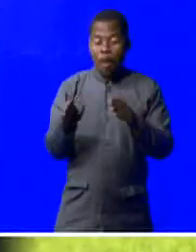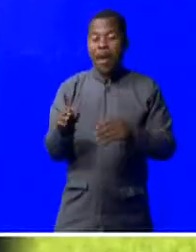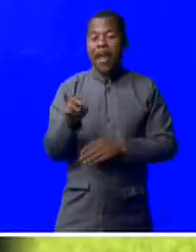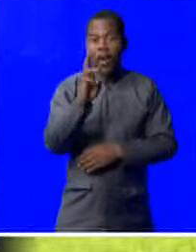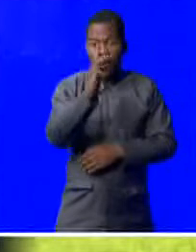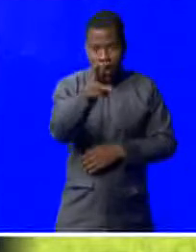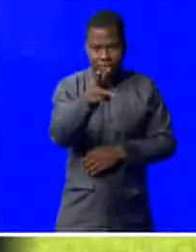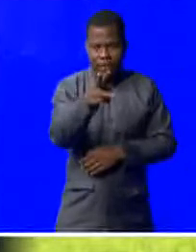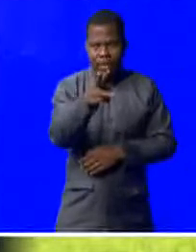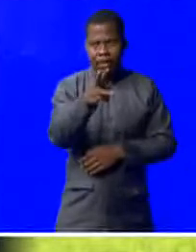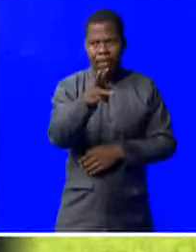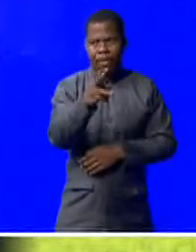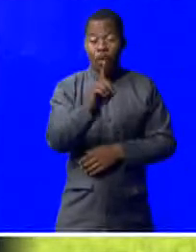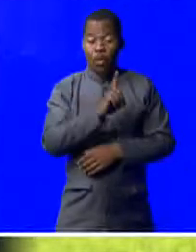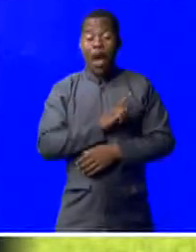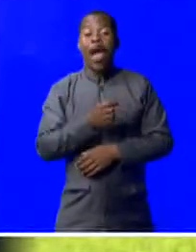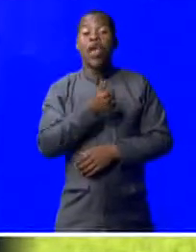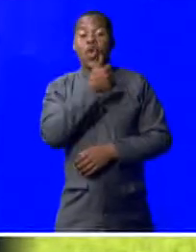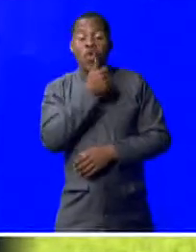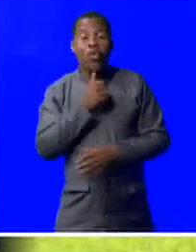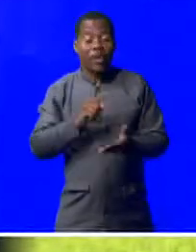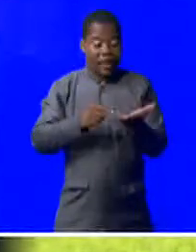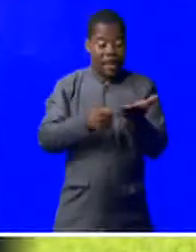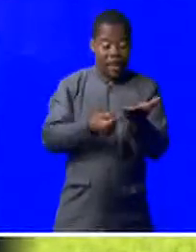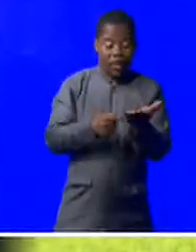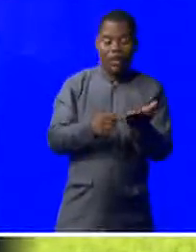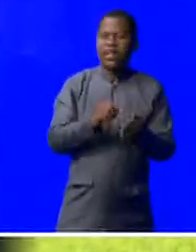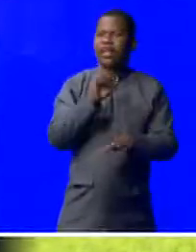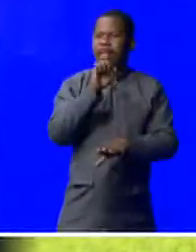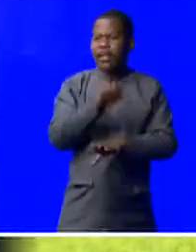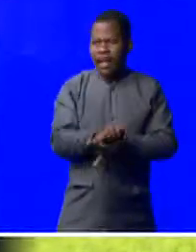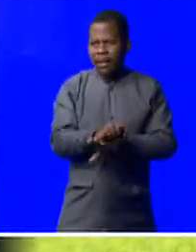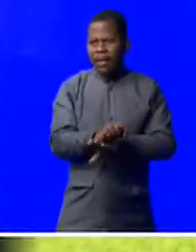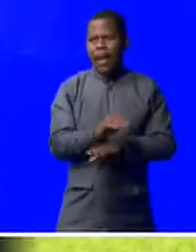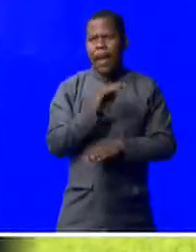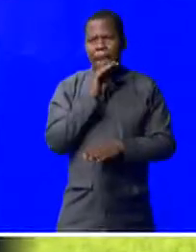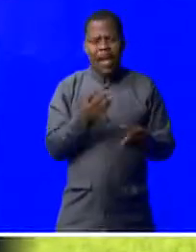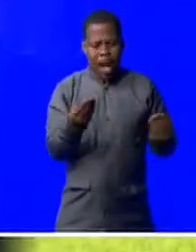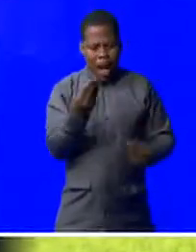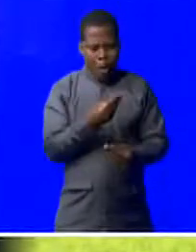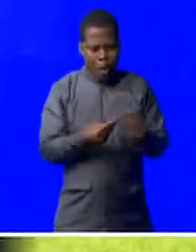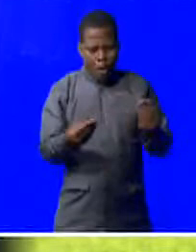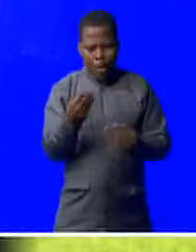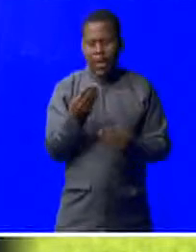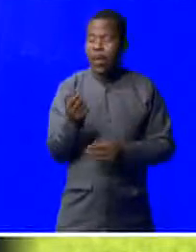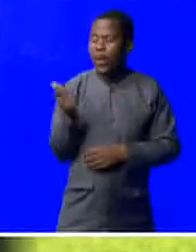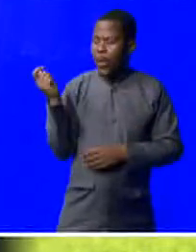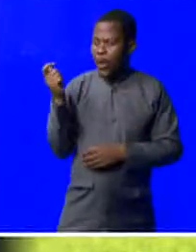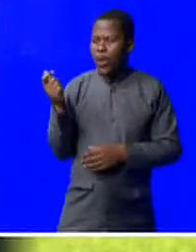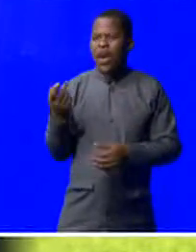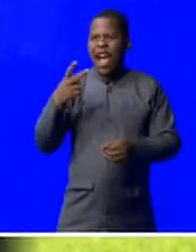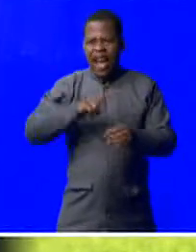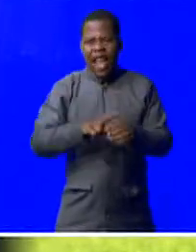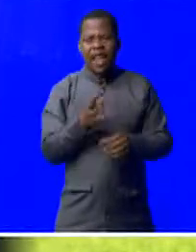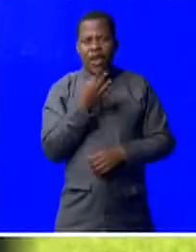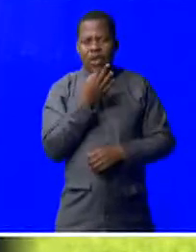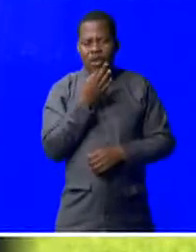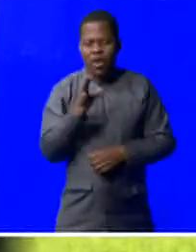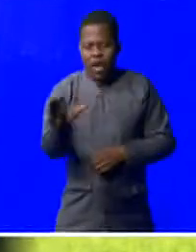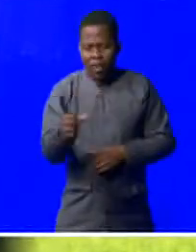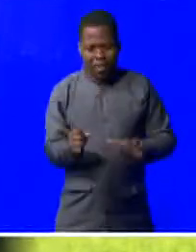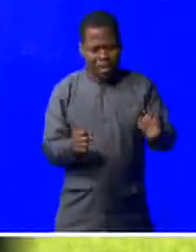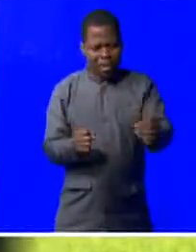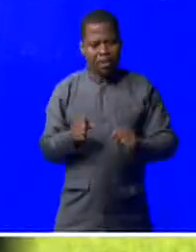ICT basebente in that way kwehle i youth